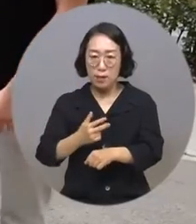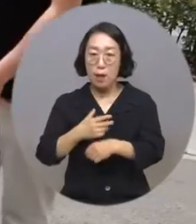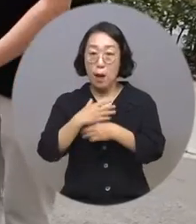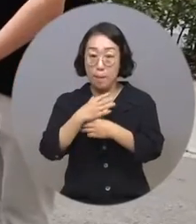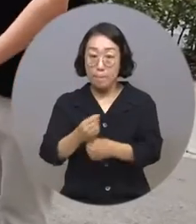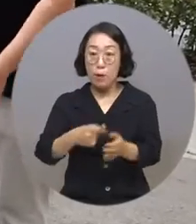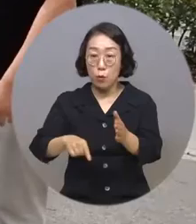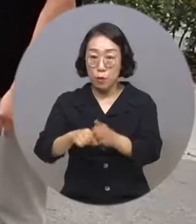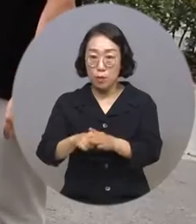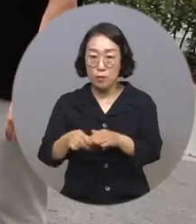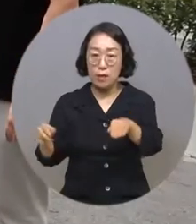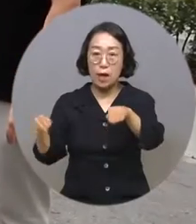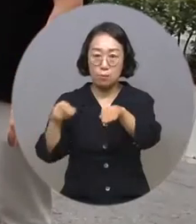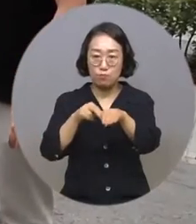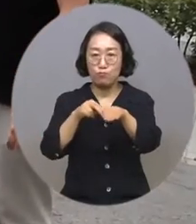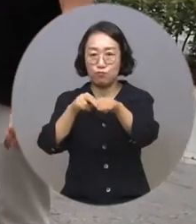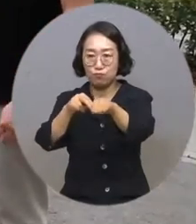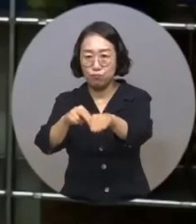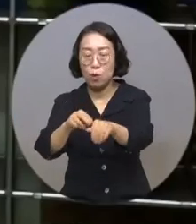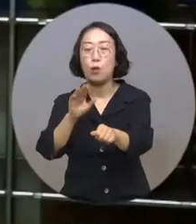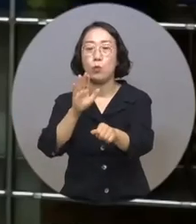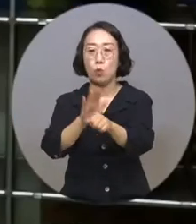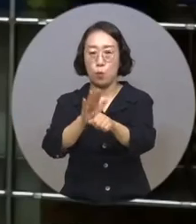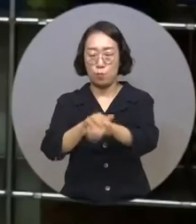위해 차량을 지원해주고 있습니다.